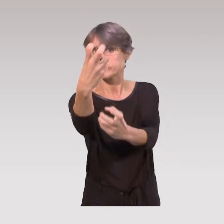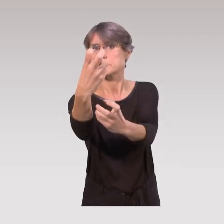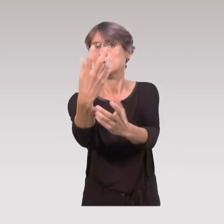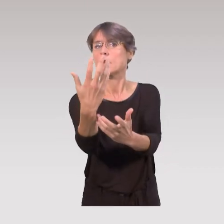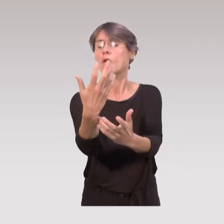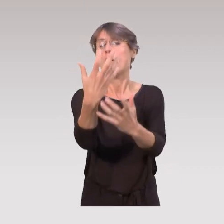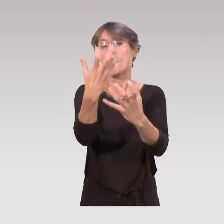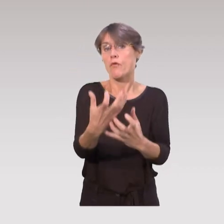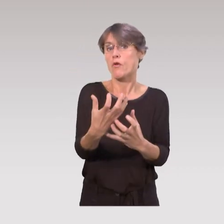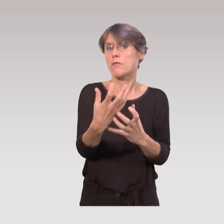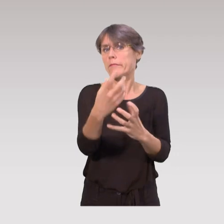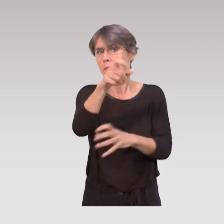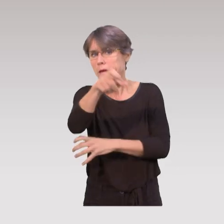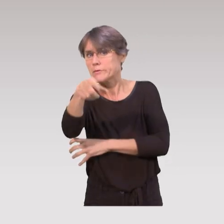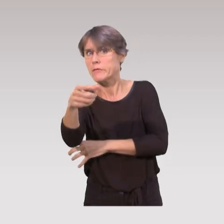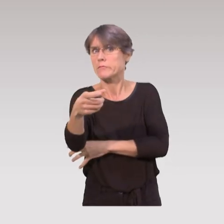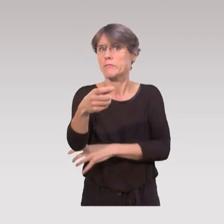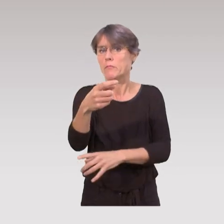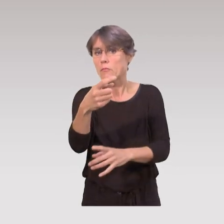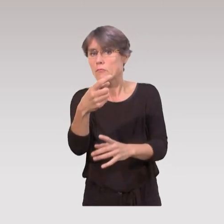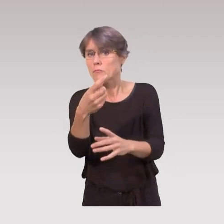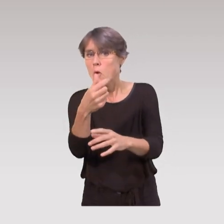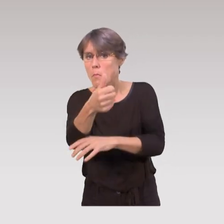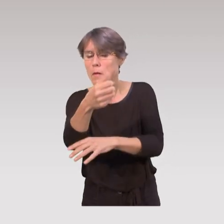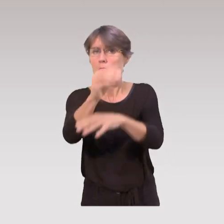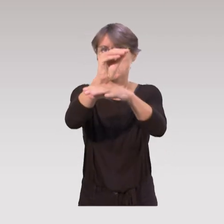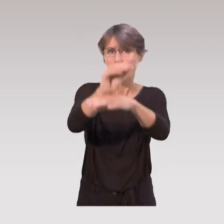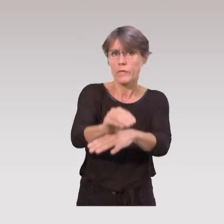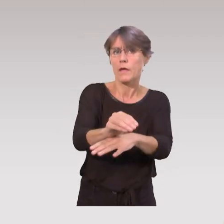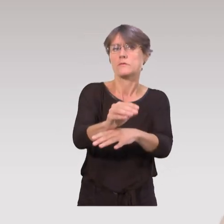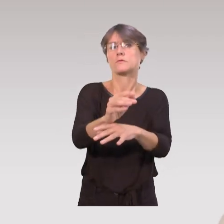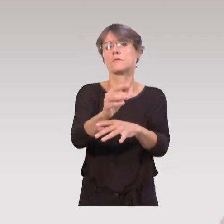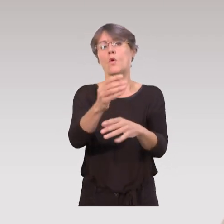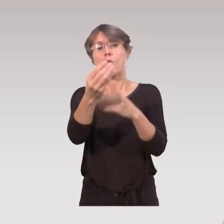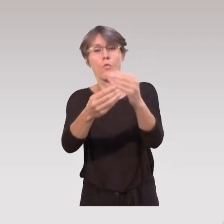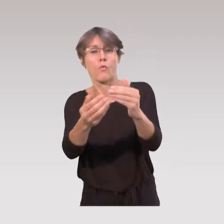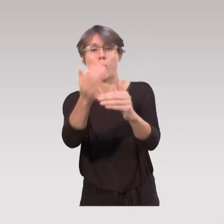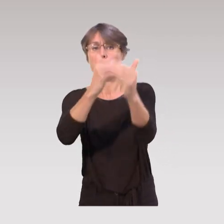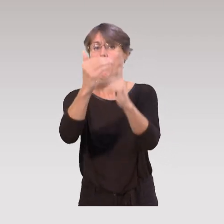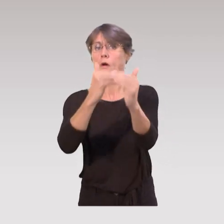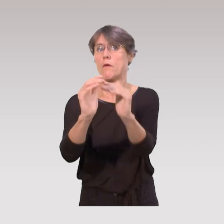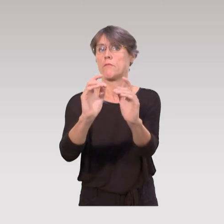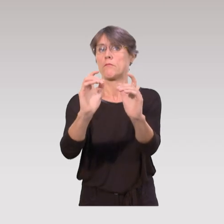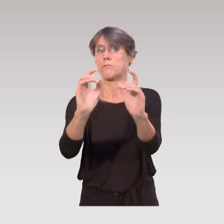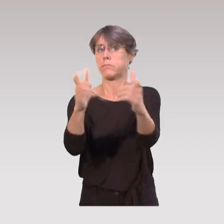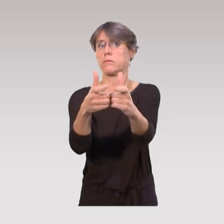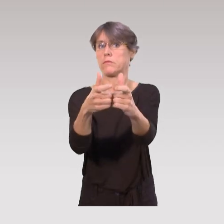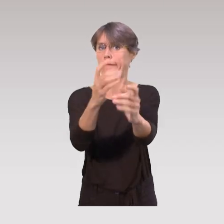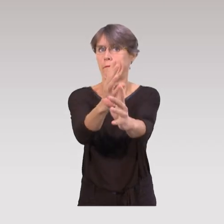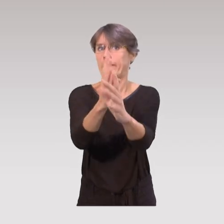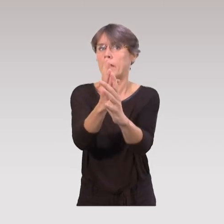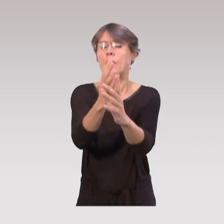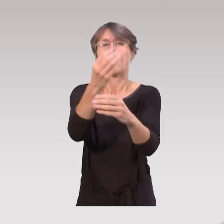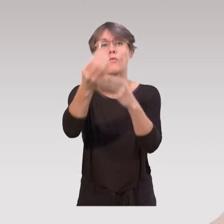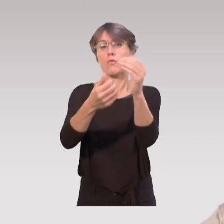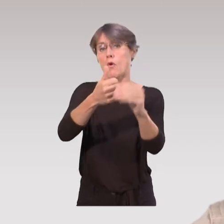général, avoir un effet chez les gens, soit qu'ils prennent soin d'eux, soit qu'ils participent à un programme de dépistage, soit